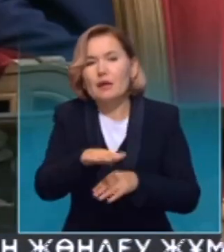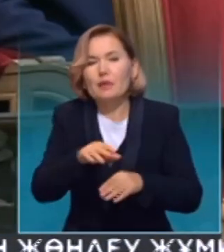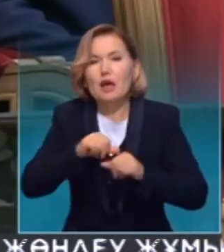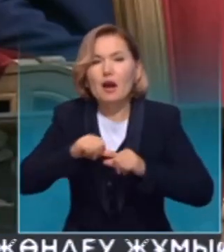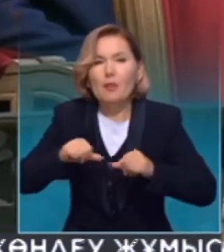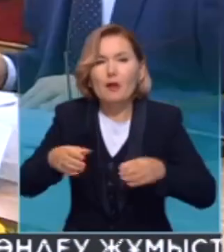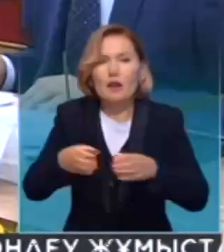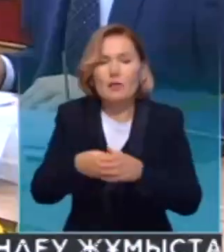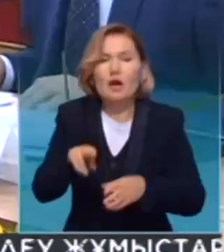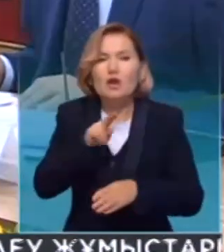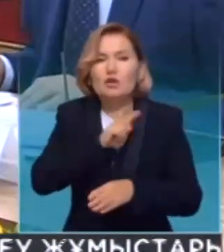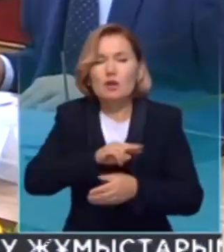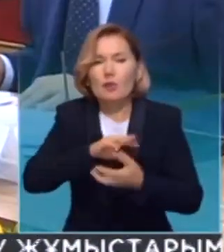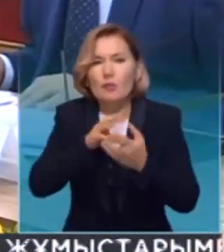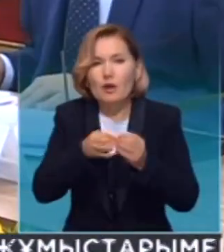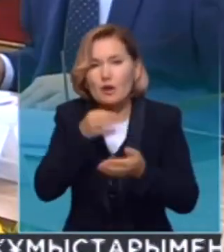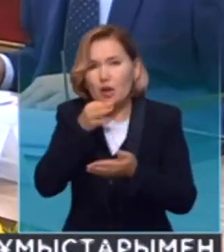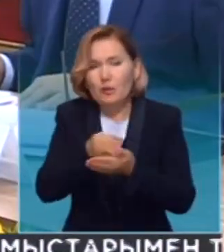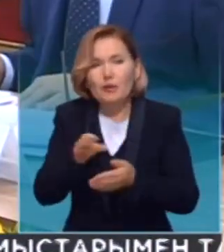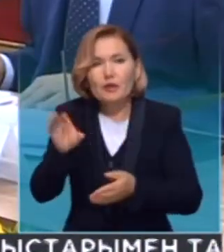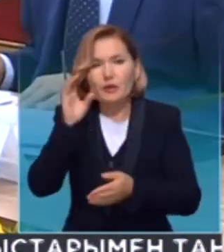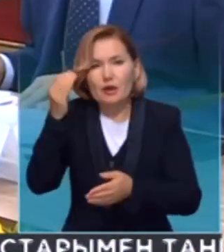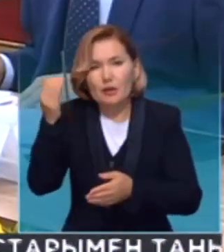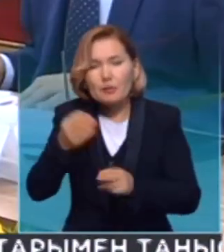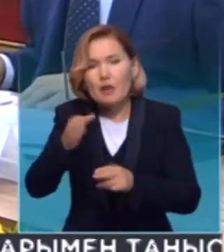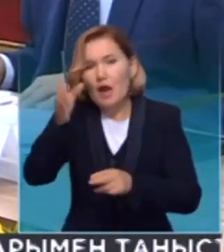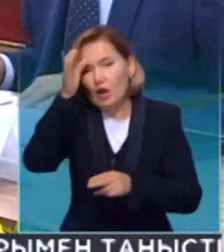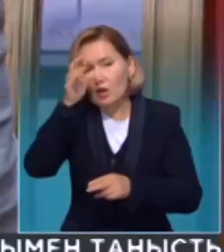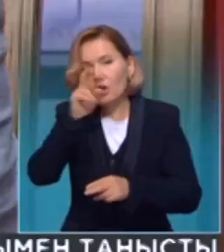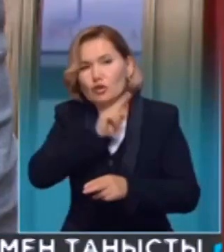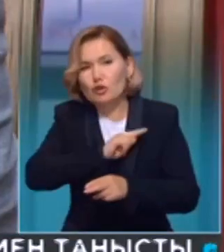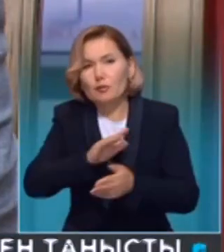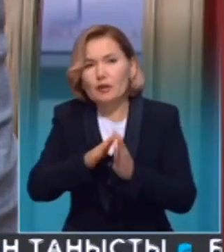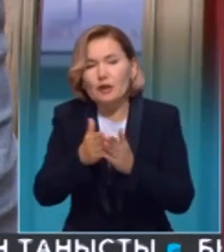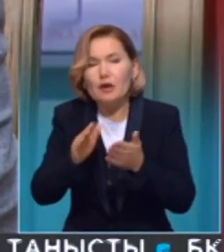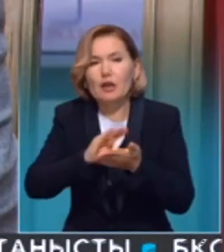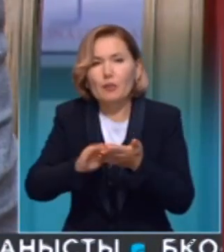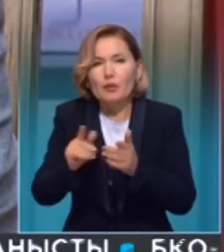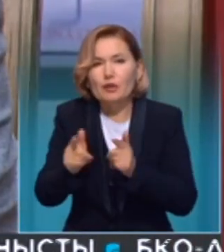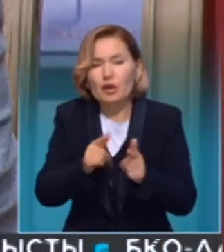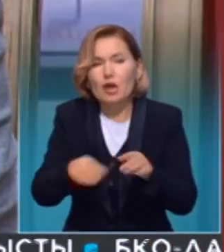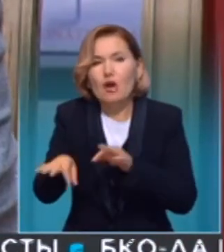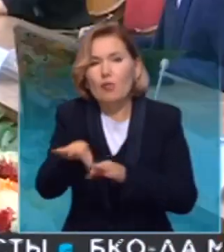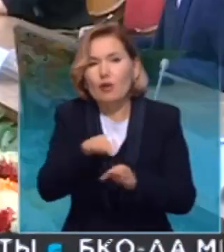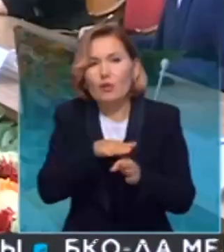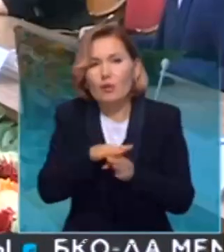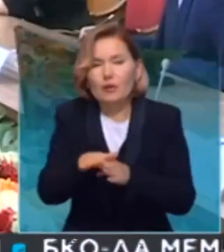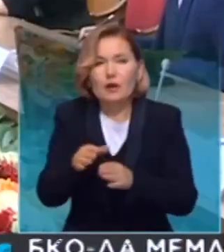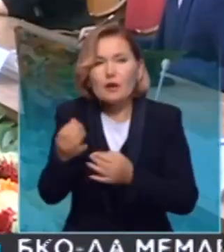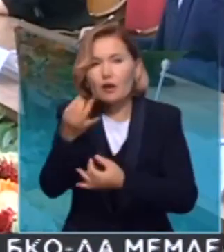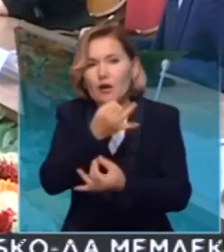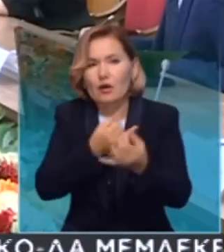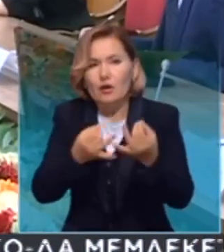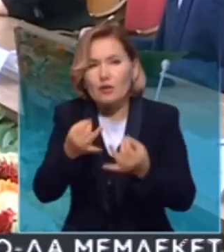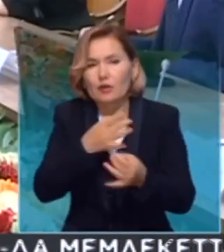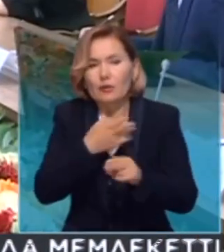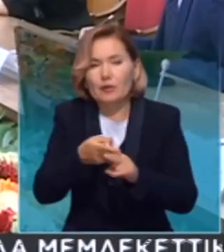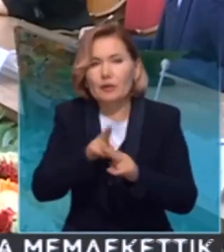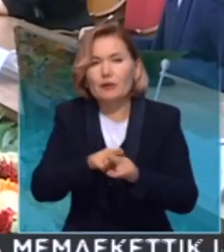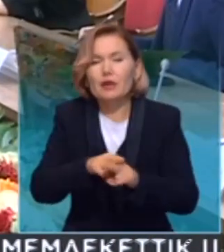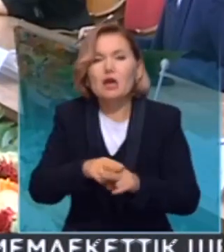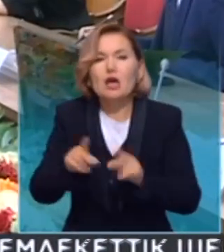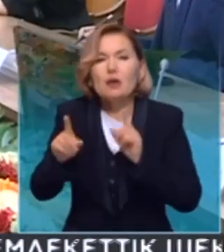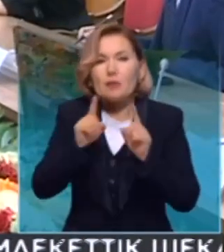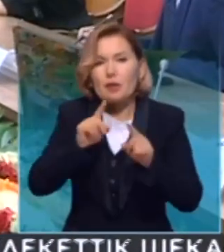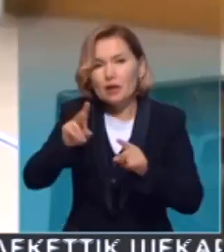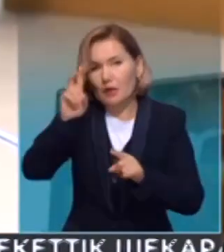өңірлік комиссиялардың жұмысы туралы есеп тыңдалып, олардың ғылыми жинақтарын дайындау жөніндегі жобалардың іске асырылу барысы қаралды. Сонымен